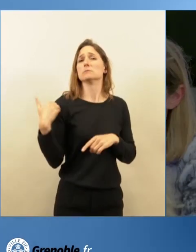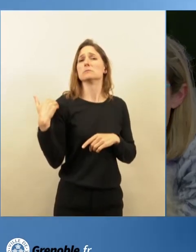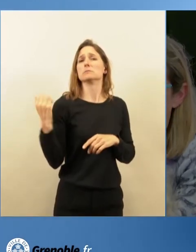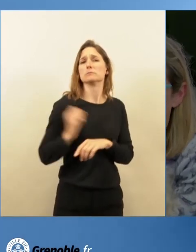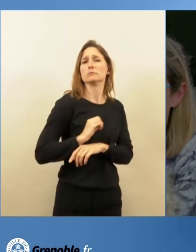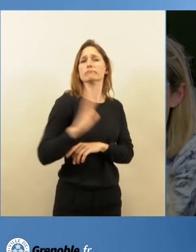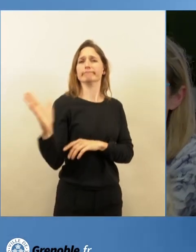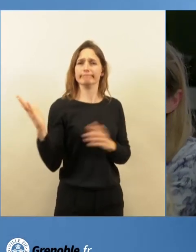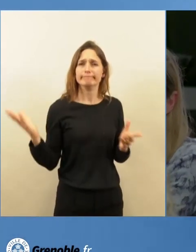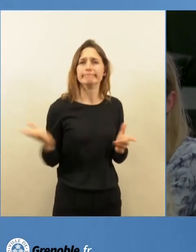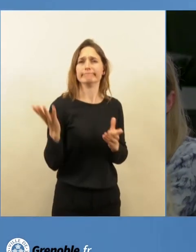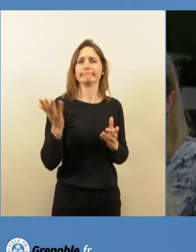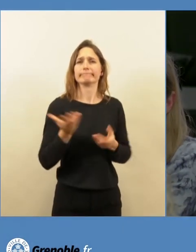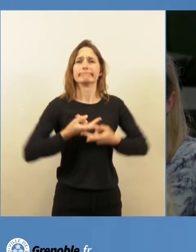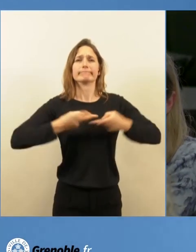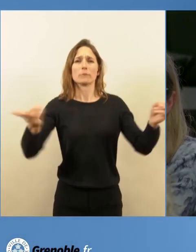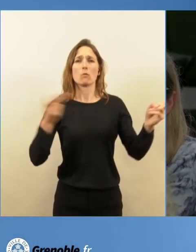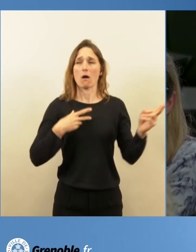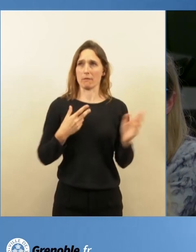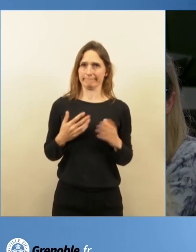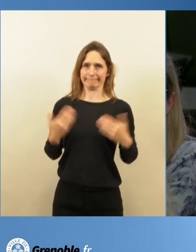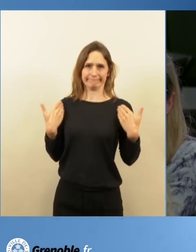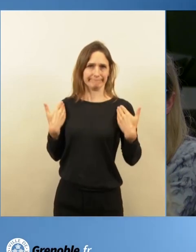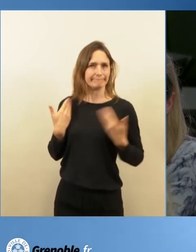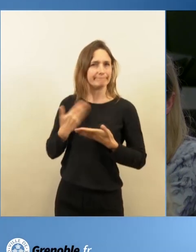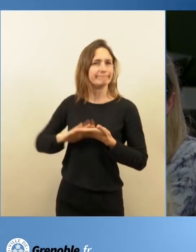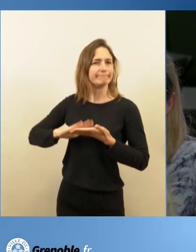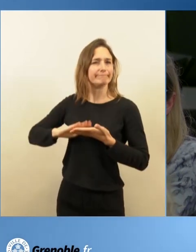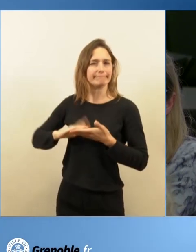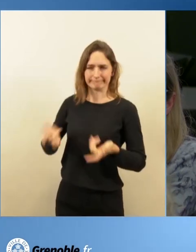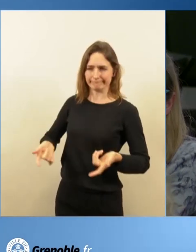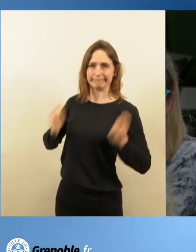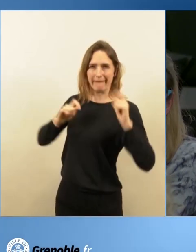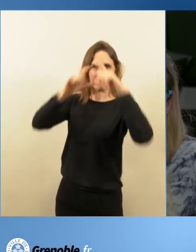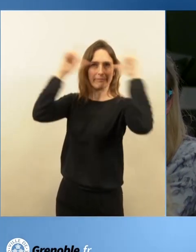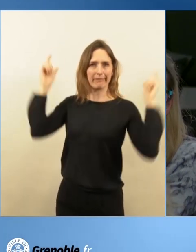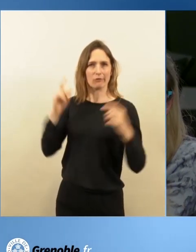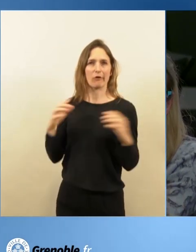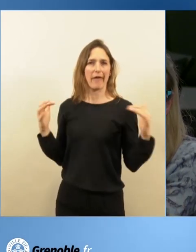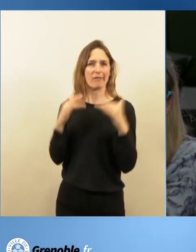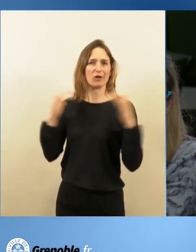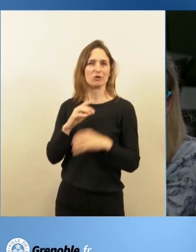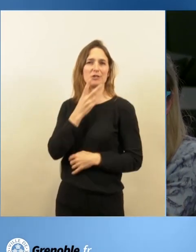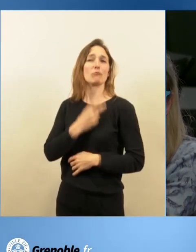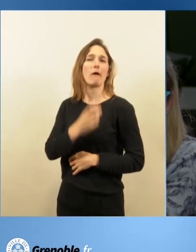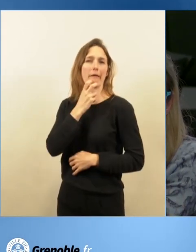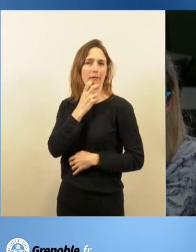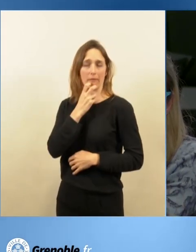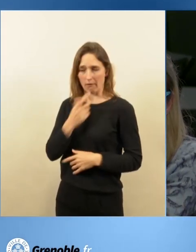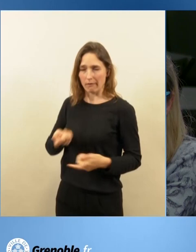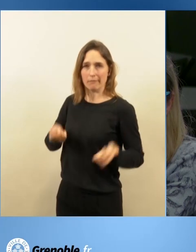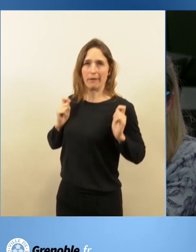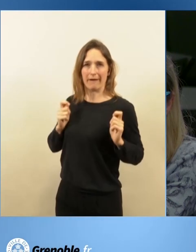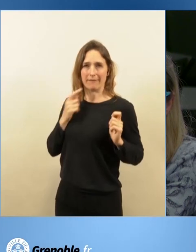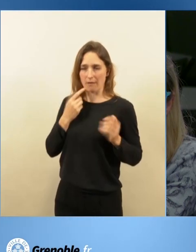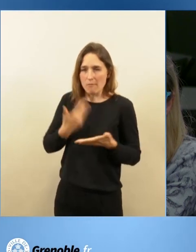félicité d'avoir obtenu le titre de l'énergie citoyennes ou qui est félicité pour sa récompenser le